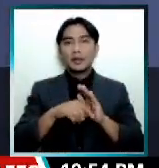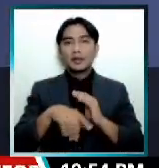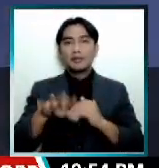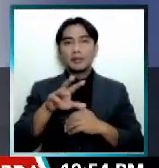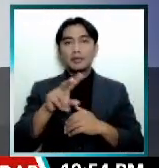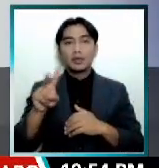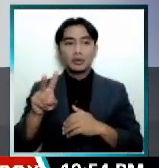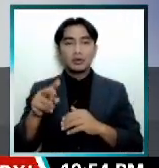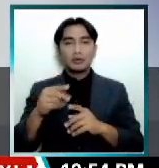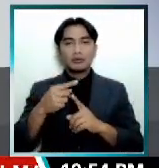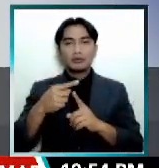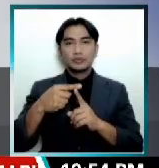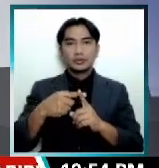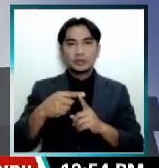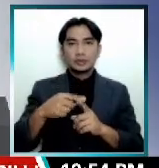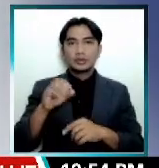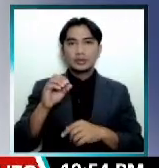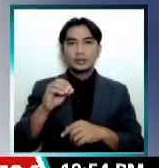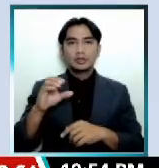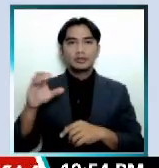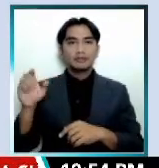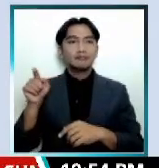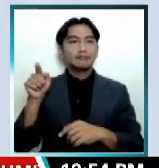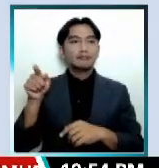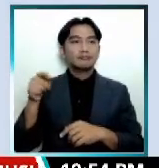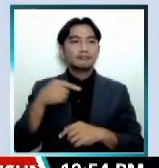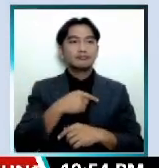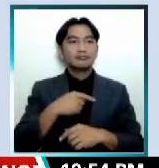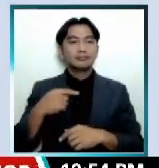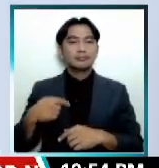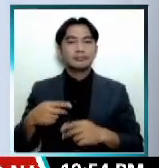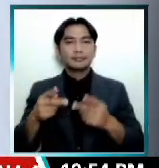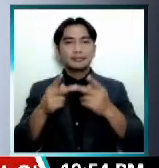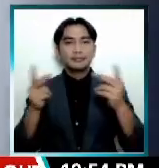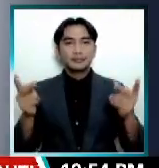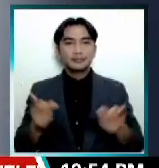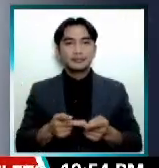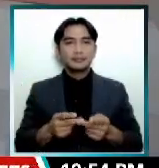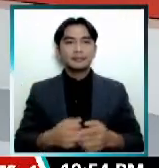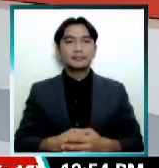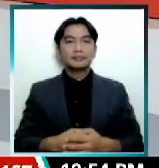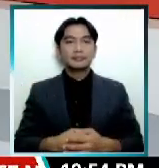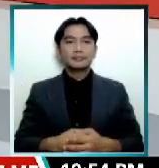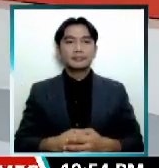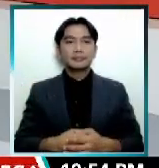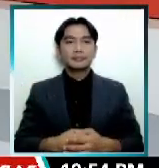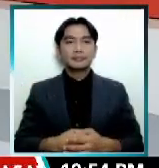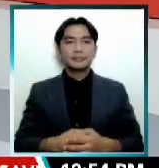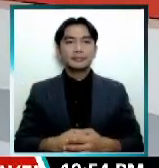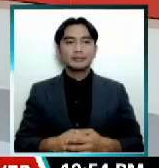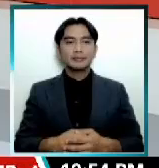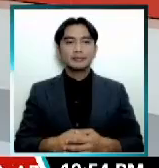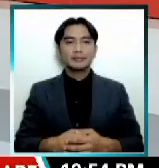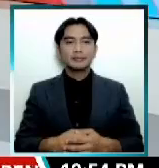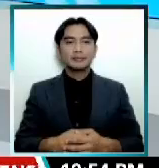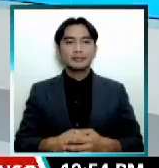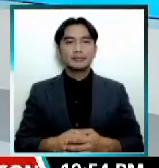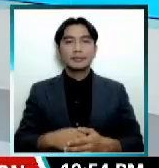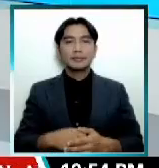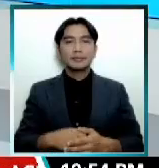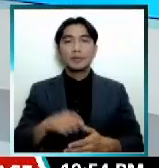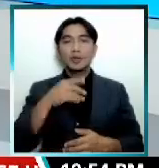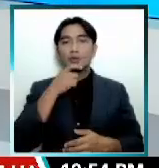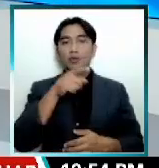temperatura doon. Jonathan Andal, nagbabalita para sa GMA Integrated News. Sa mga caregivers na naghahanap